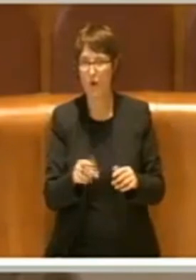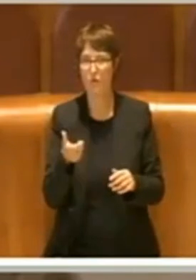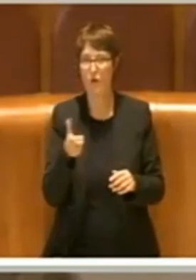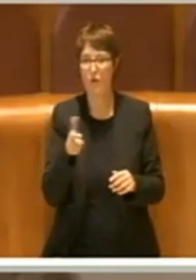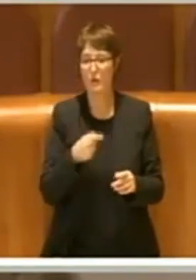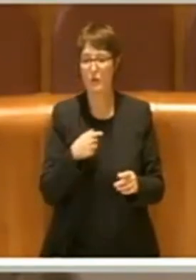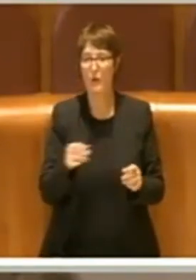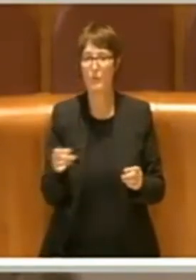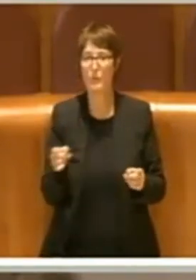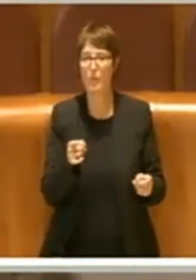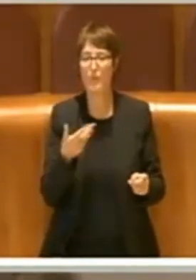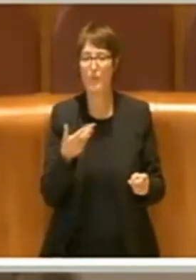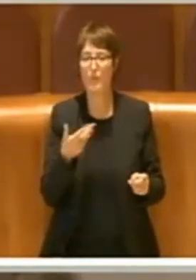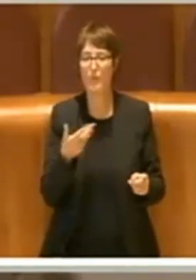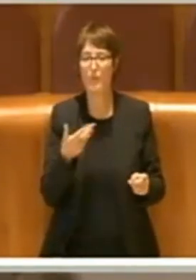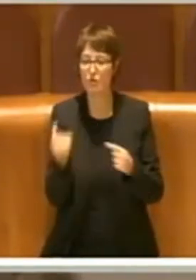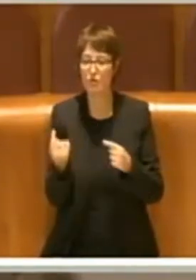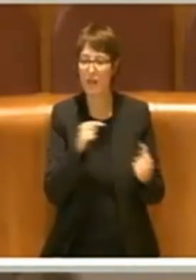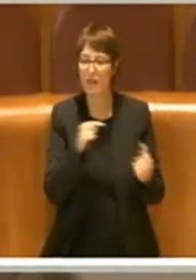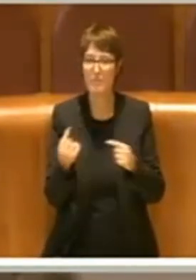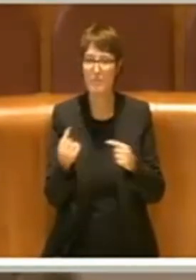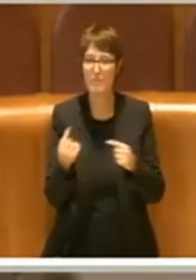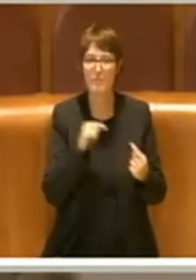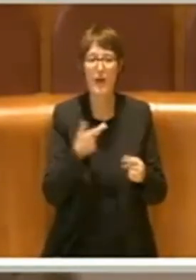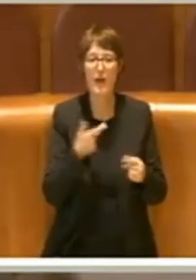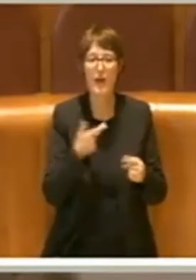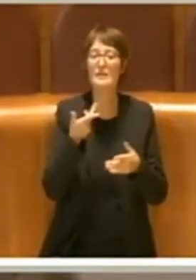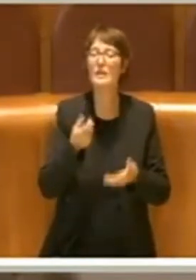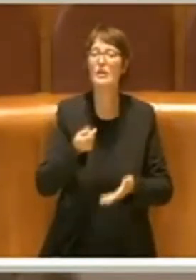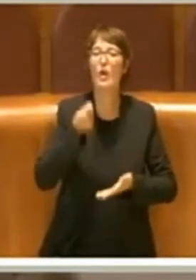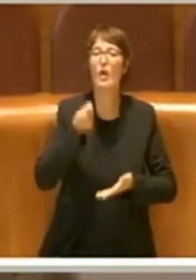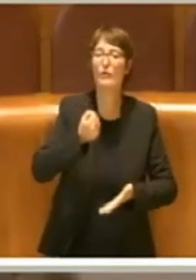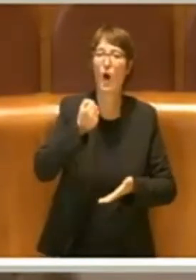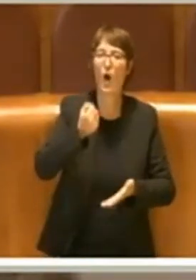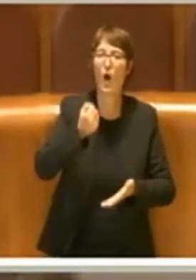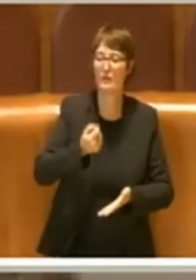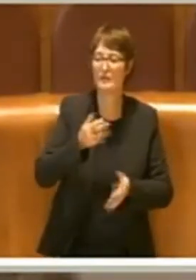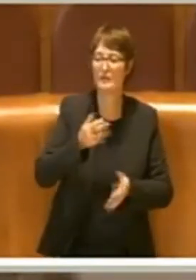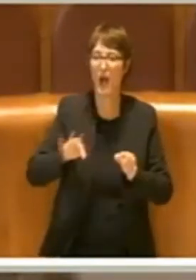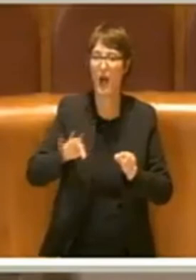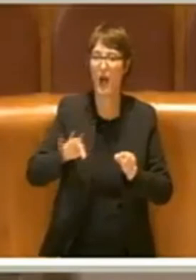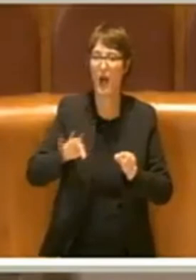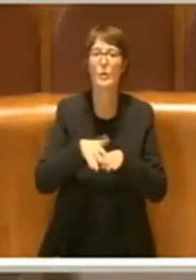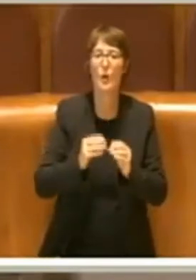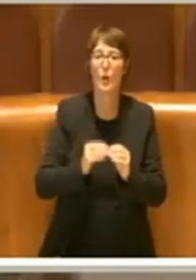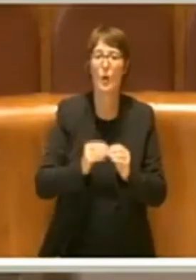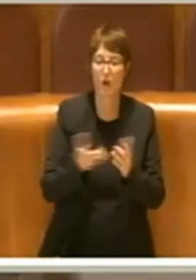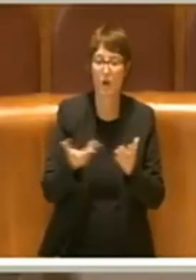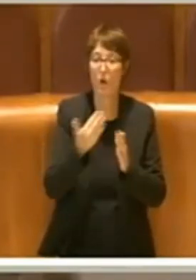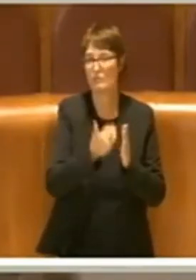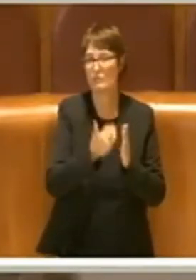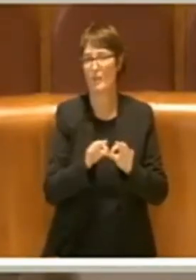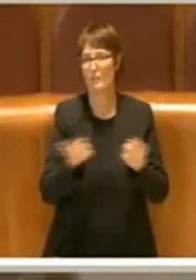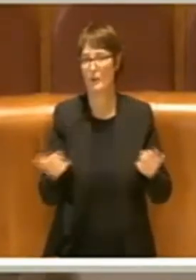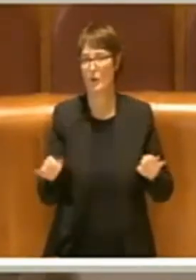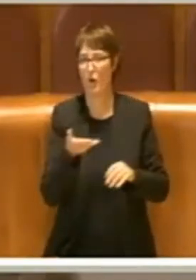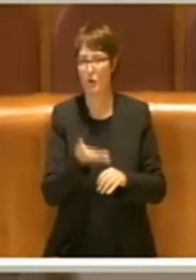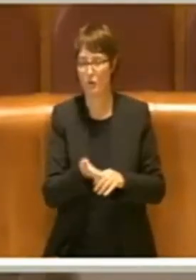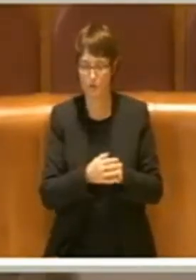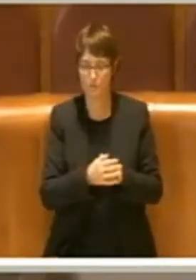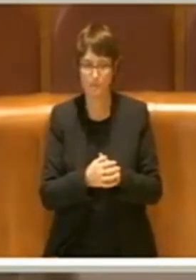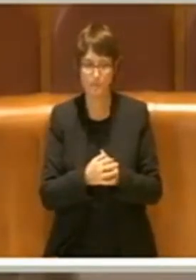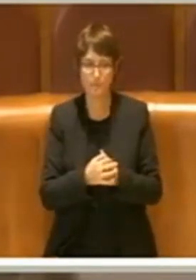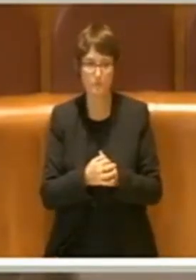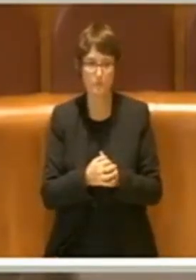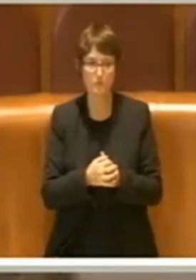dibattito sull'utilizzo dei fondi del Recovery Fund. Il PUMS è un piano che è finanziabile, è un piano che